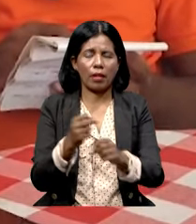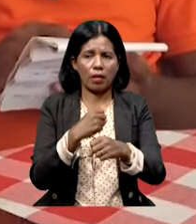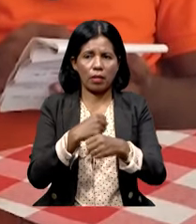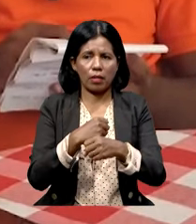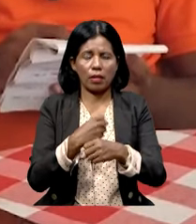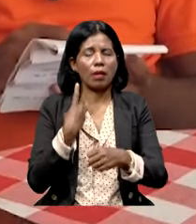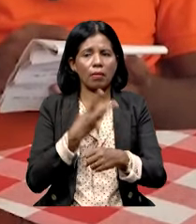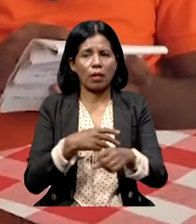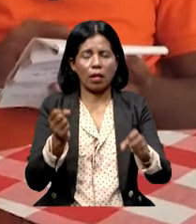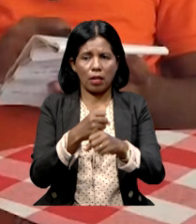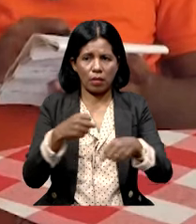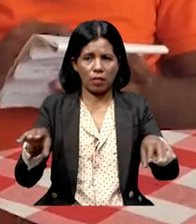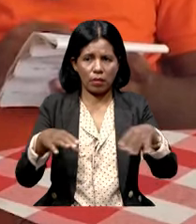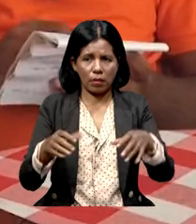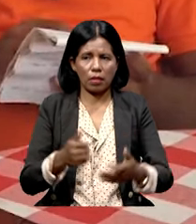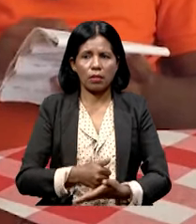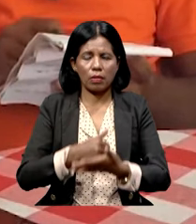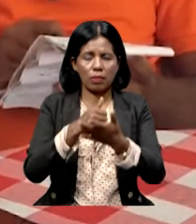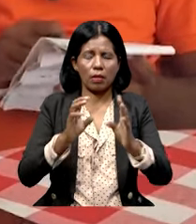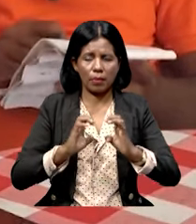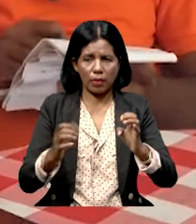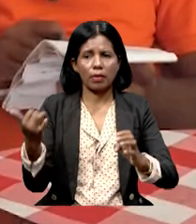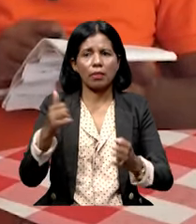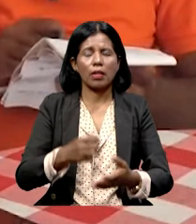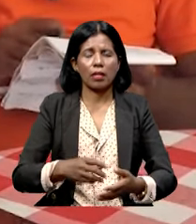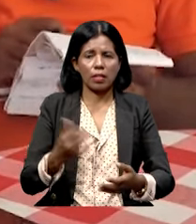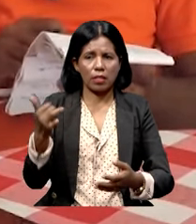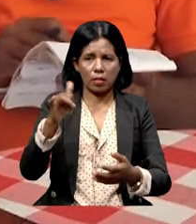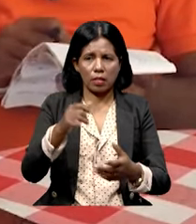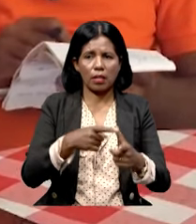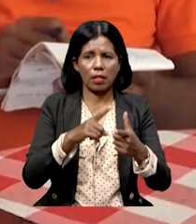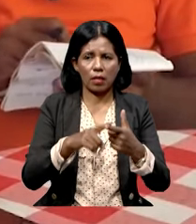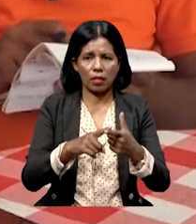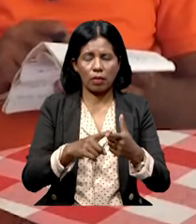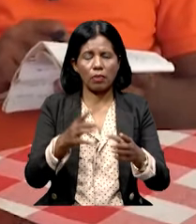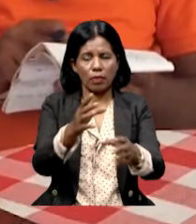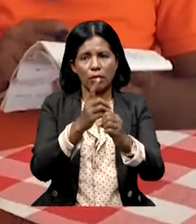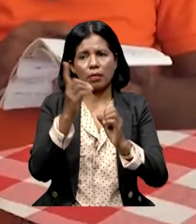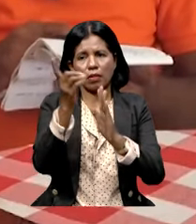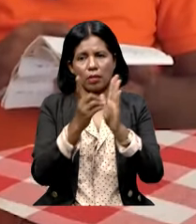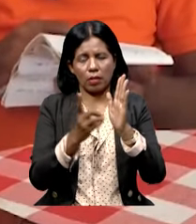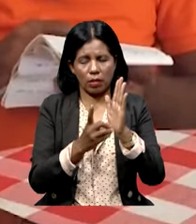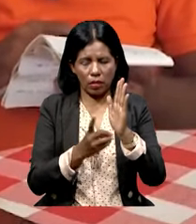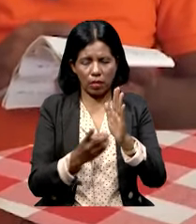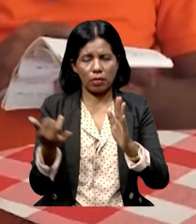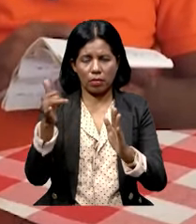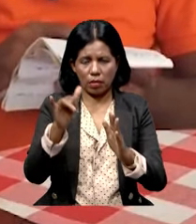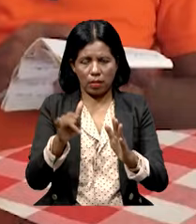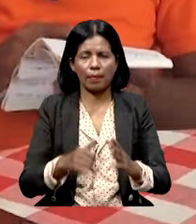servisu apo emergensi pasira ami jum tem verifikamos mo estragos de bebo ya